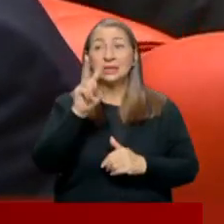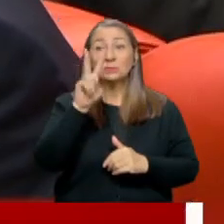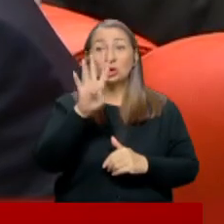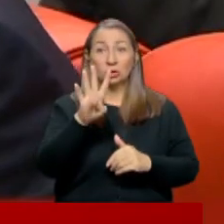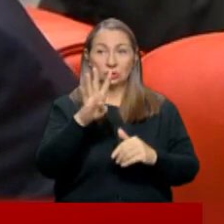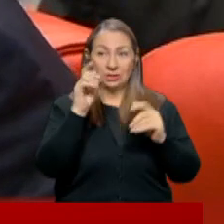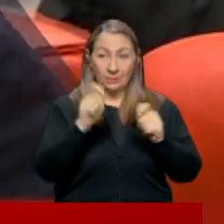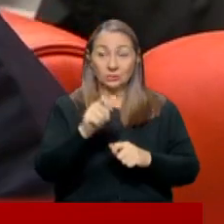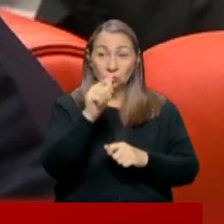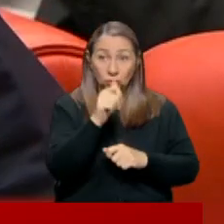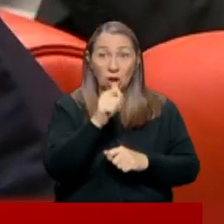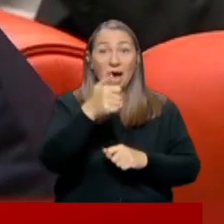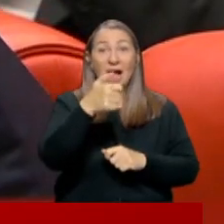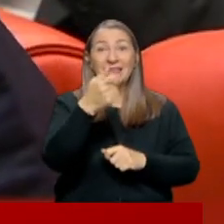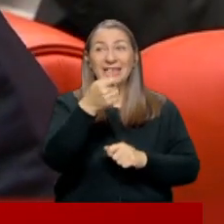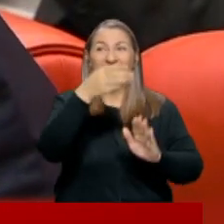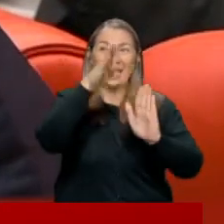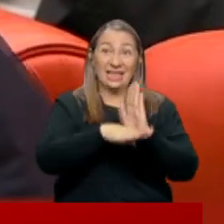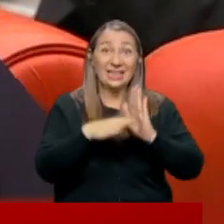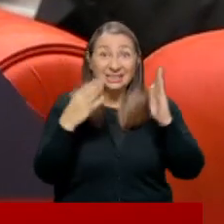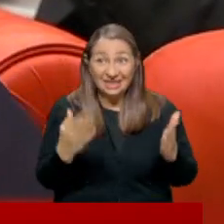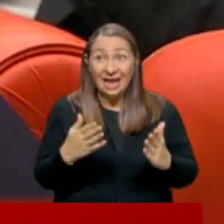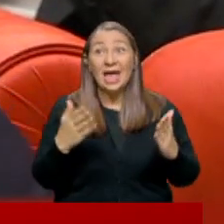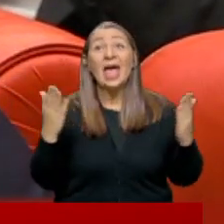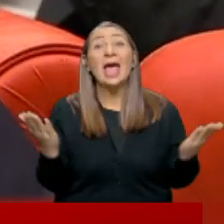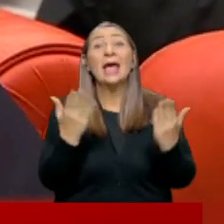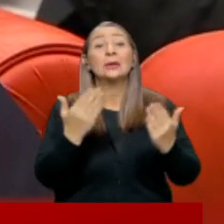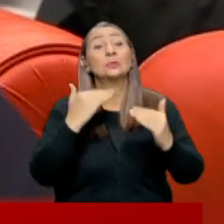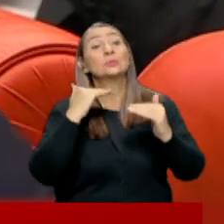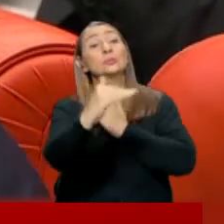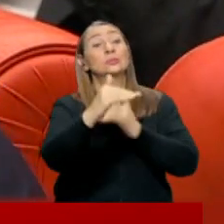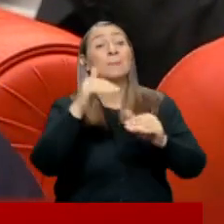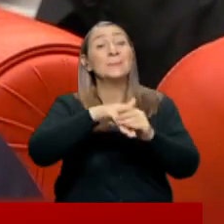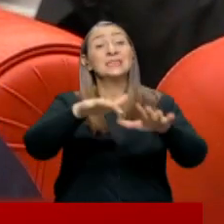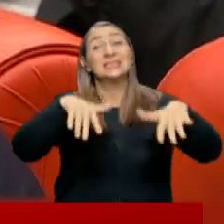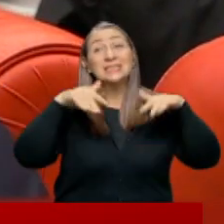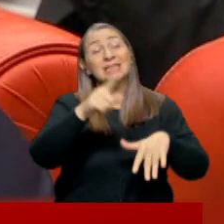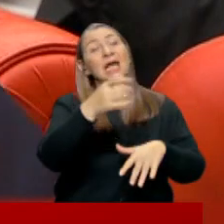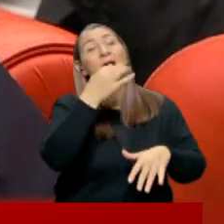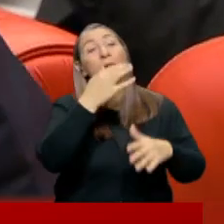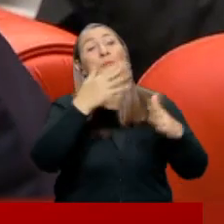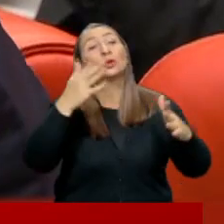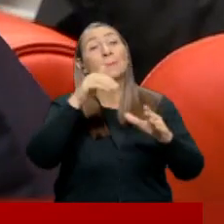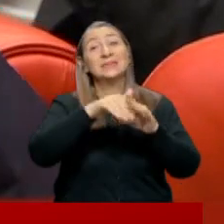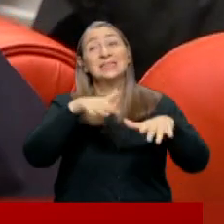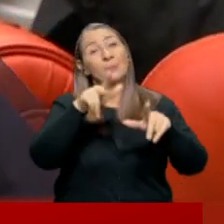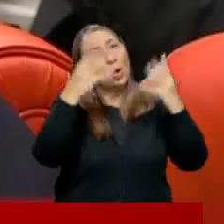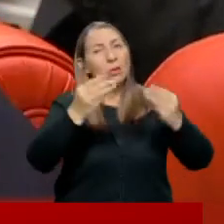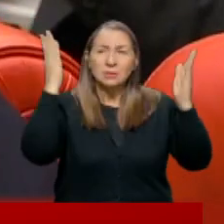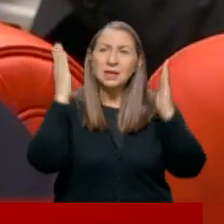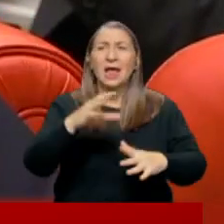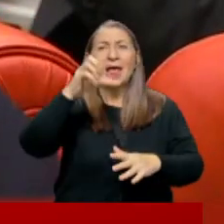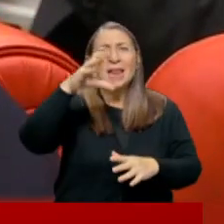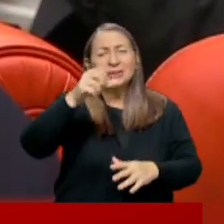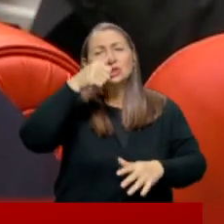liraya mal edilen su 6 liraya indiyse Ey yüce meclis Gel sen de Ankara Büyükşehir Meclisi kadar ol be ya